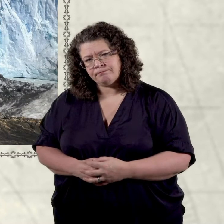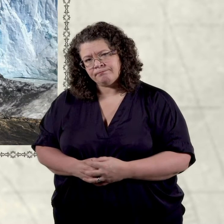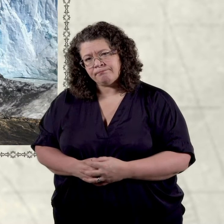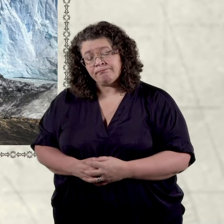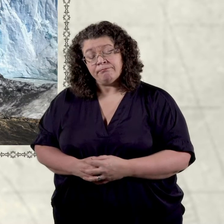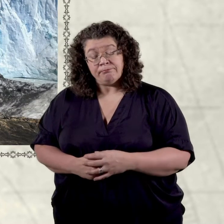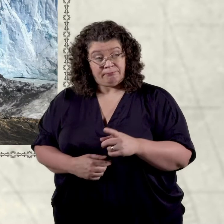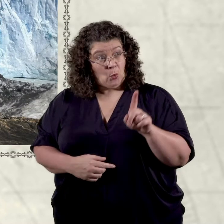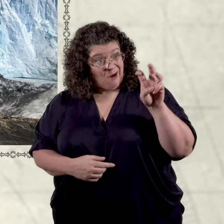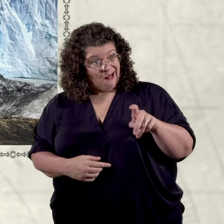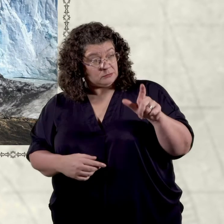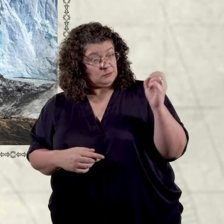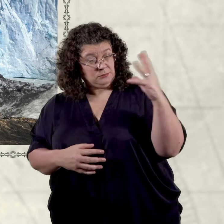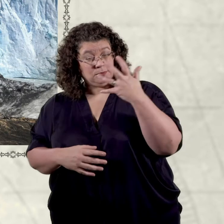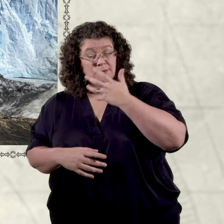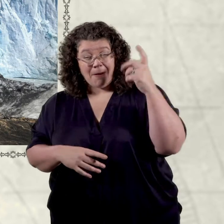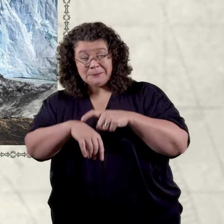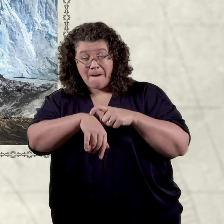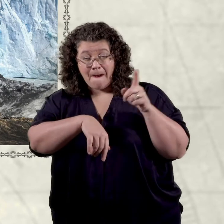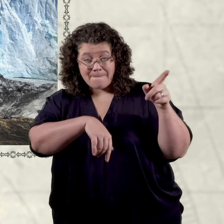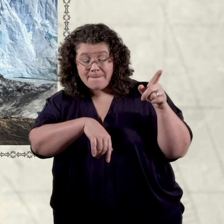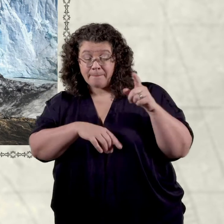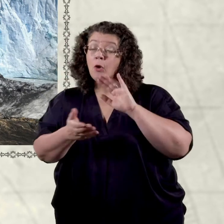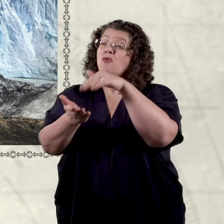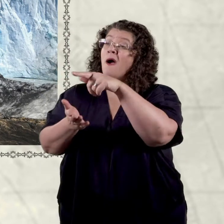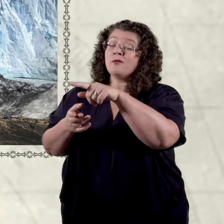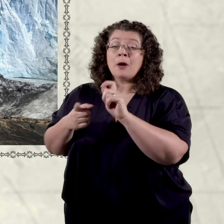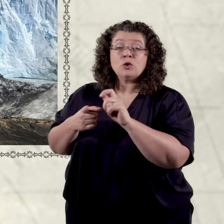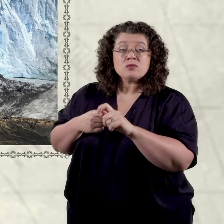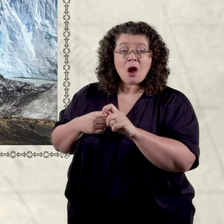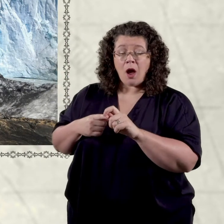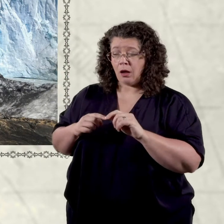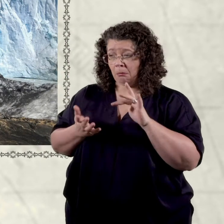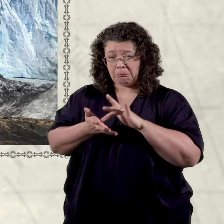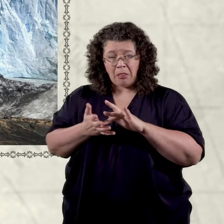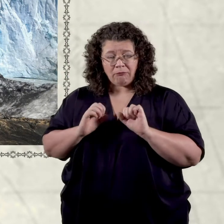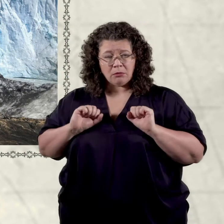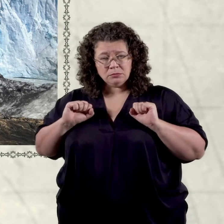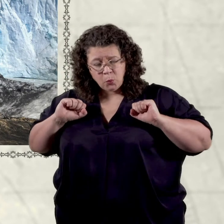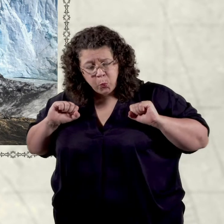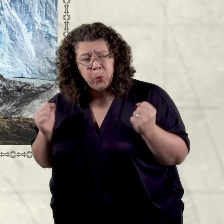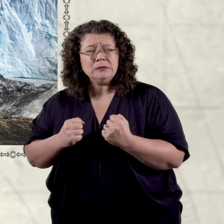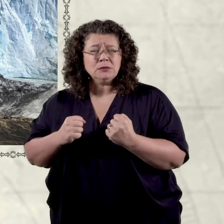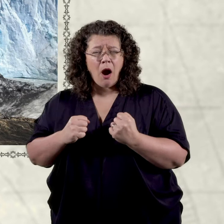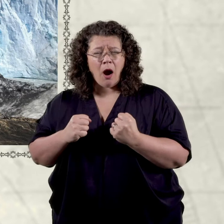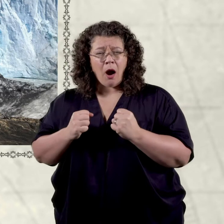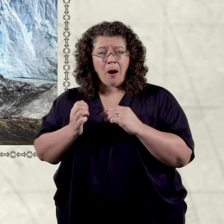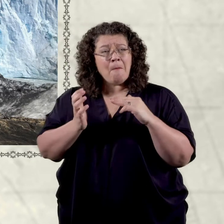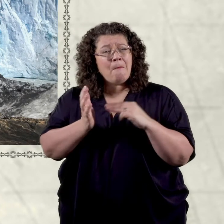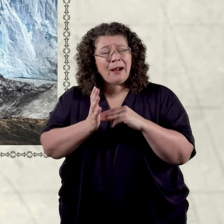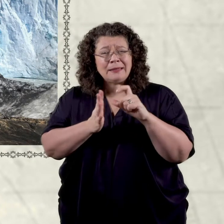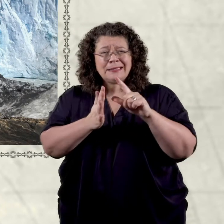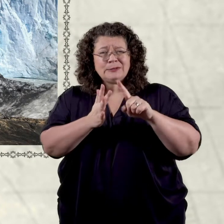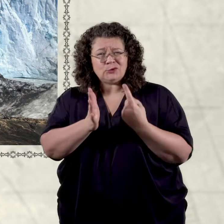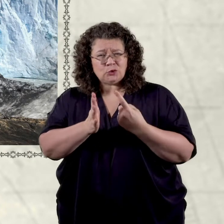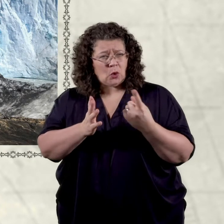Bod hi'n haf nôl adra yng Nghymru, oedden ni wedi glanio ym Patagonia reit yng nghanol y gaeaf. Ac oedd Michael D.